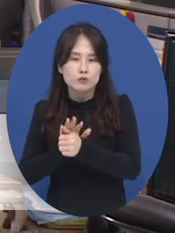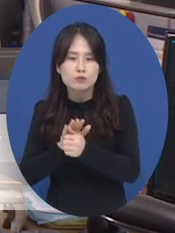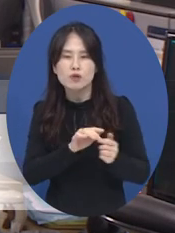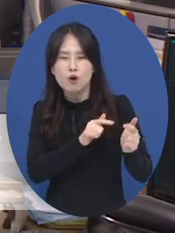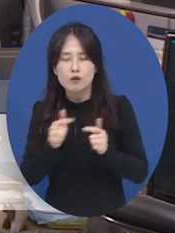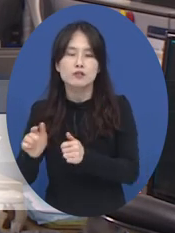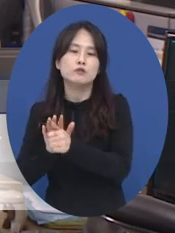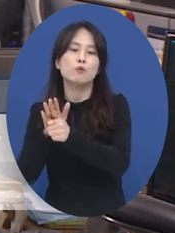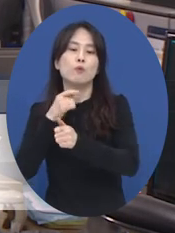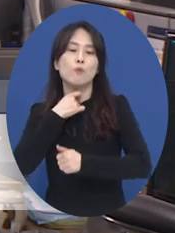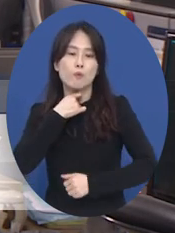지원하겠습니다